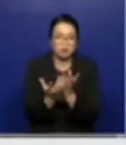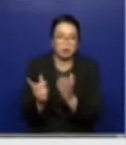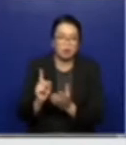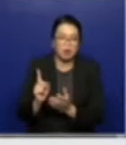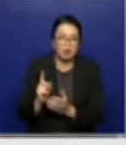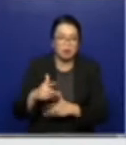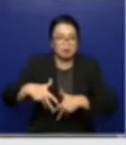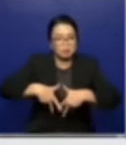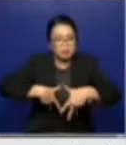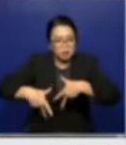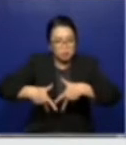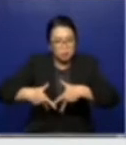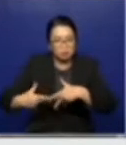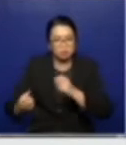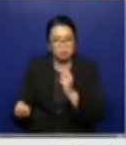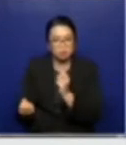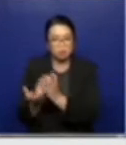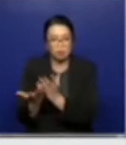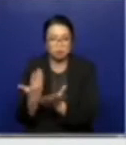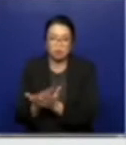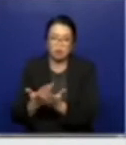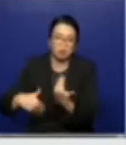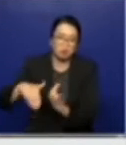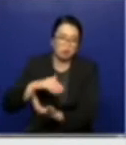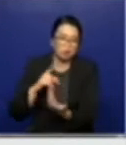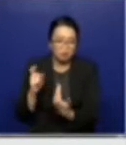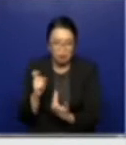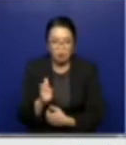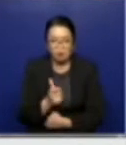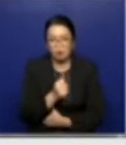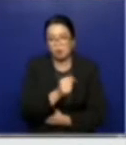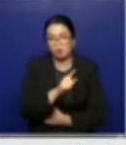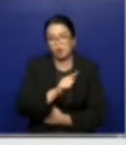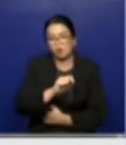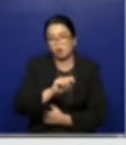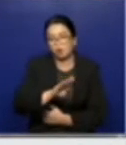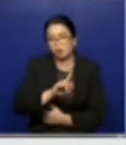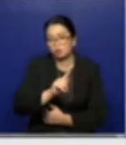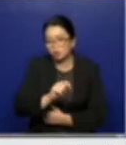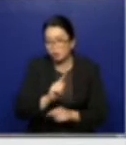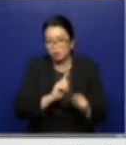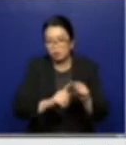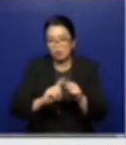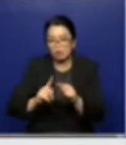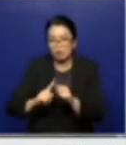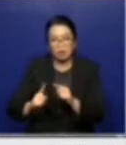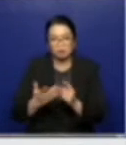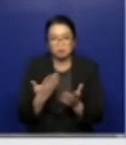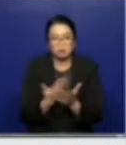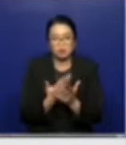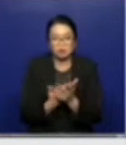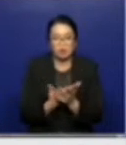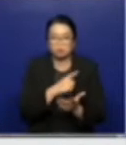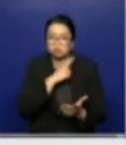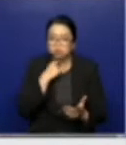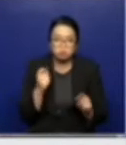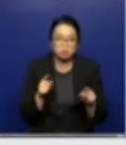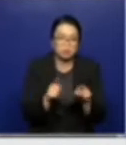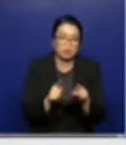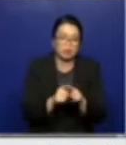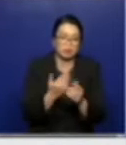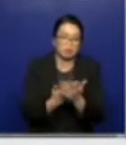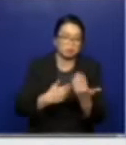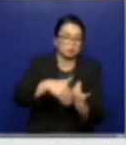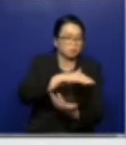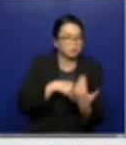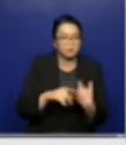ากประชาชนถังแตกแล้วท้องถิ่นก็ถังแตกด้วยน่าเป็นห่วงอย่างยิ่งท่